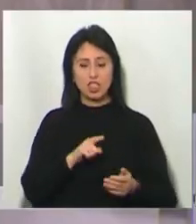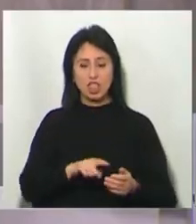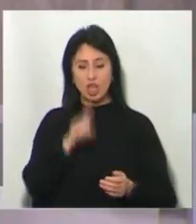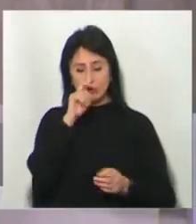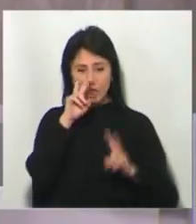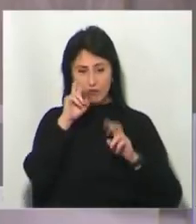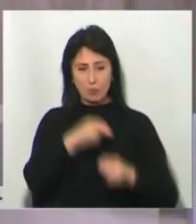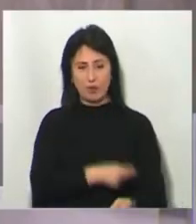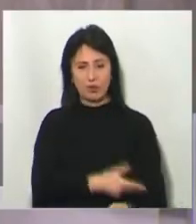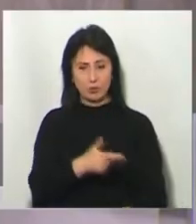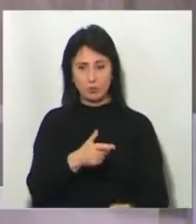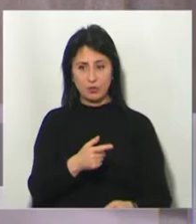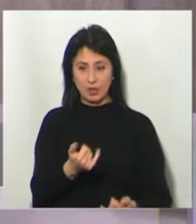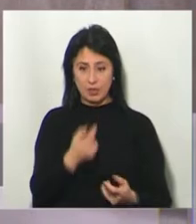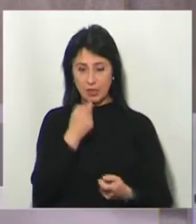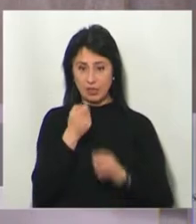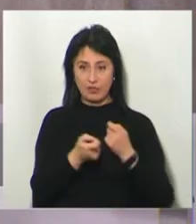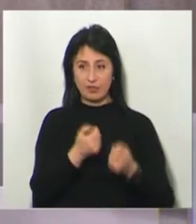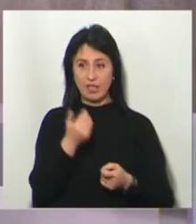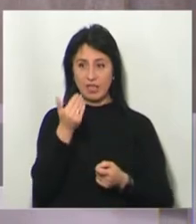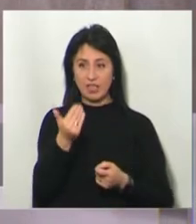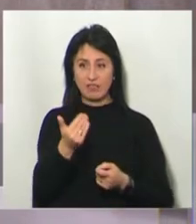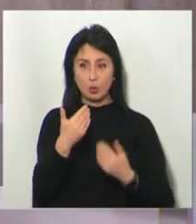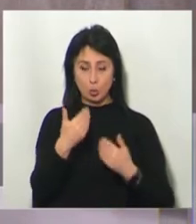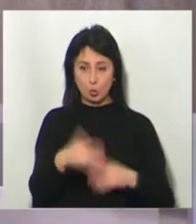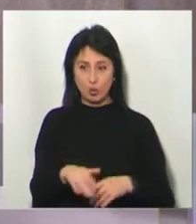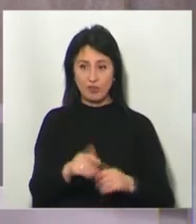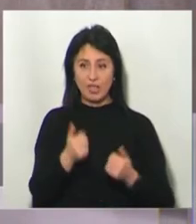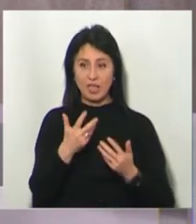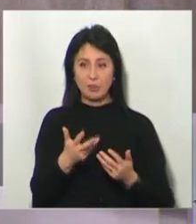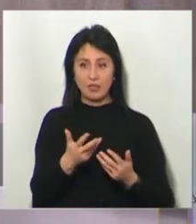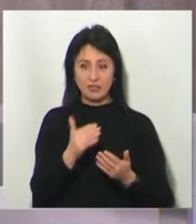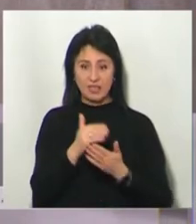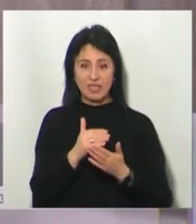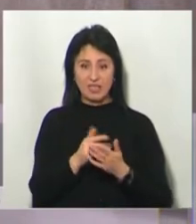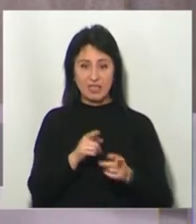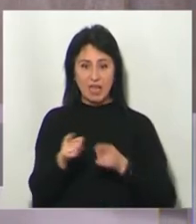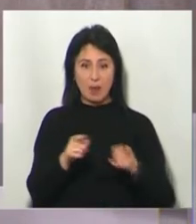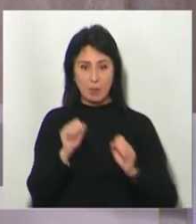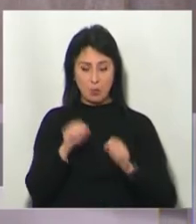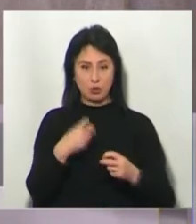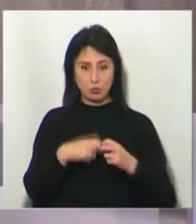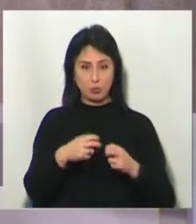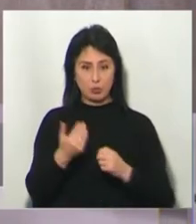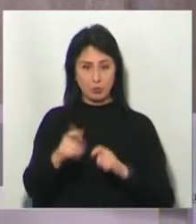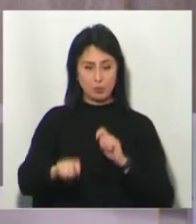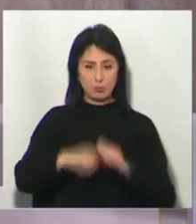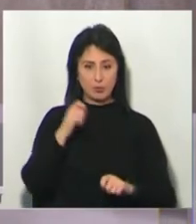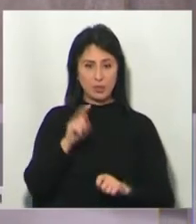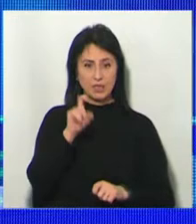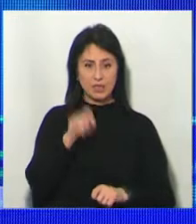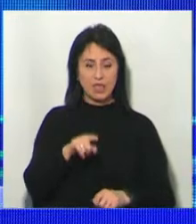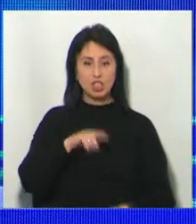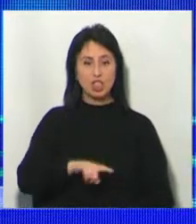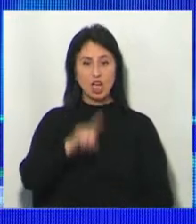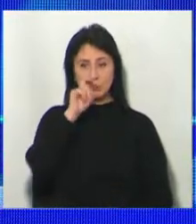და დღეს ძალიან დეტალურად ვსაუბრობდა. თქვენ მიერ უკვე იმდენი სისტემაა დასახელებული, იმდენი